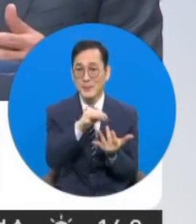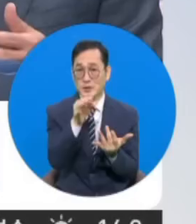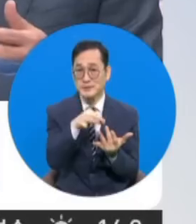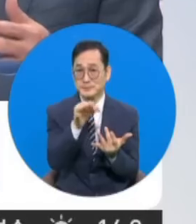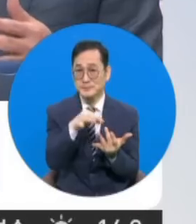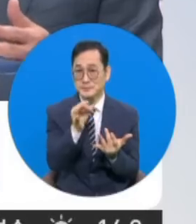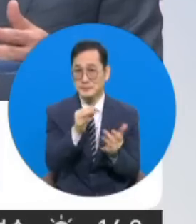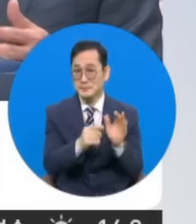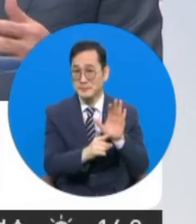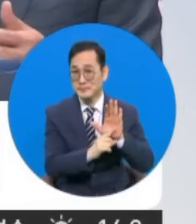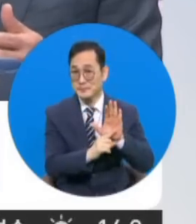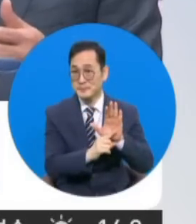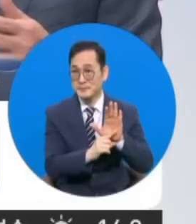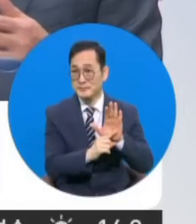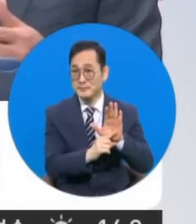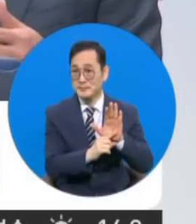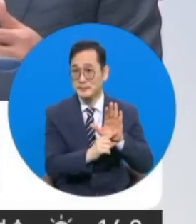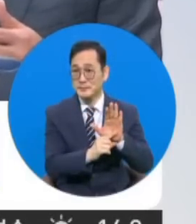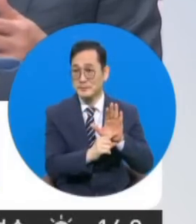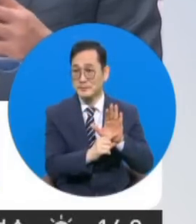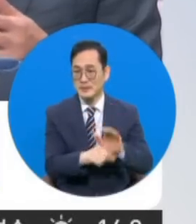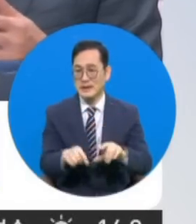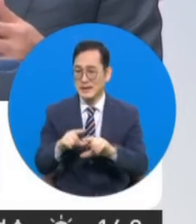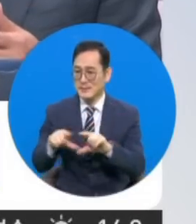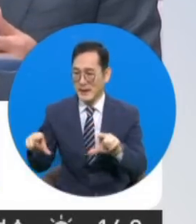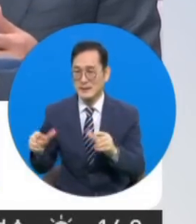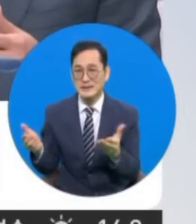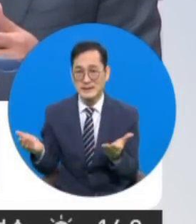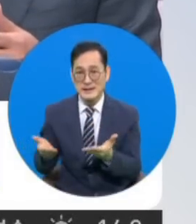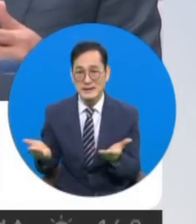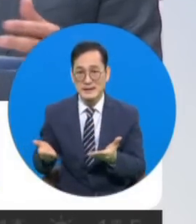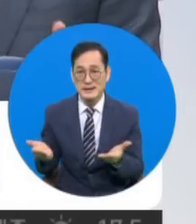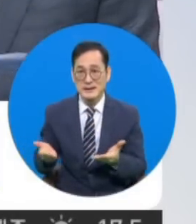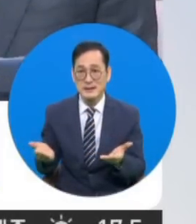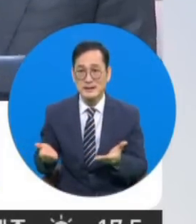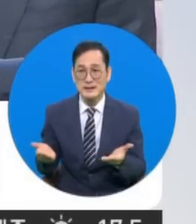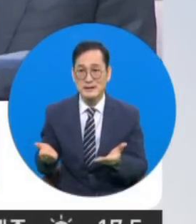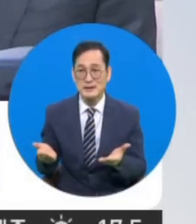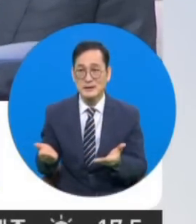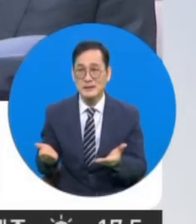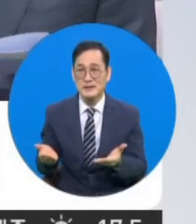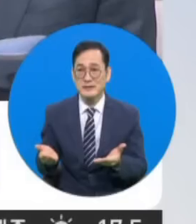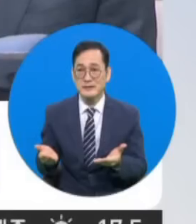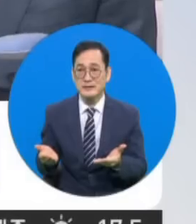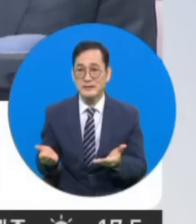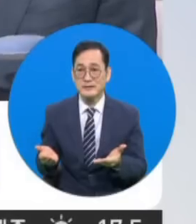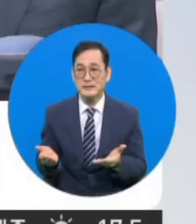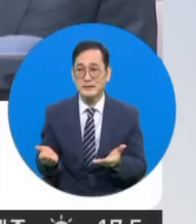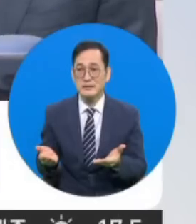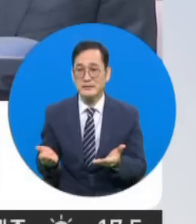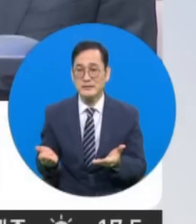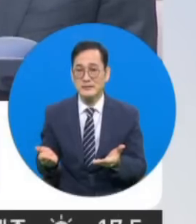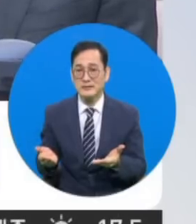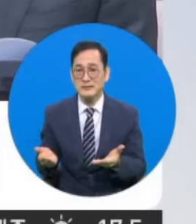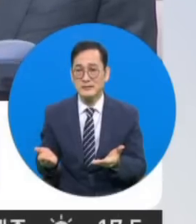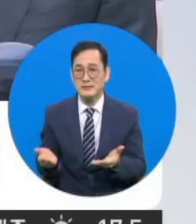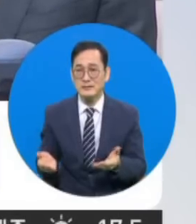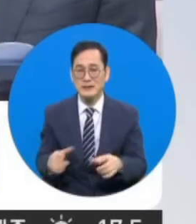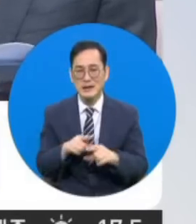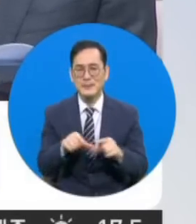해야 될 정도면 그것은 일상적인 업무로서 꼭 필요하다는 겁니다 그렇다면이 부분은 이제 정식으로